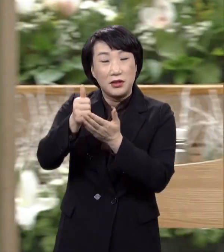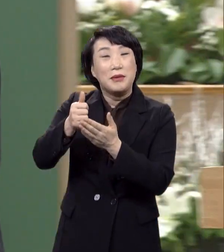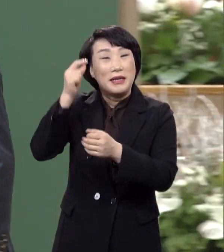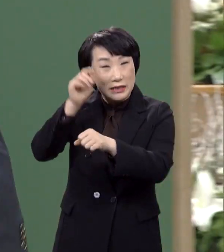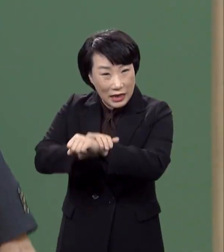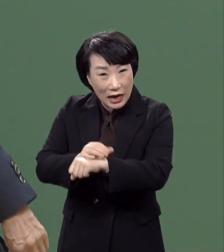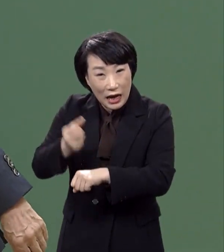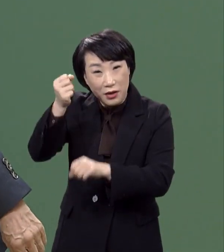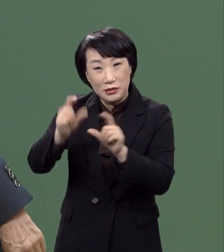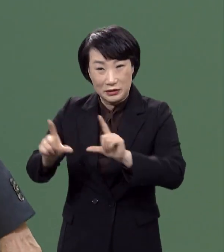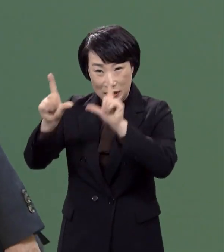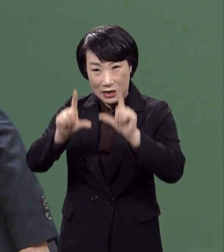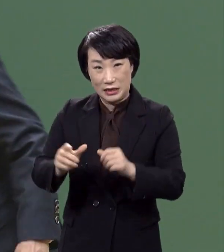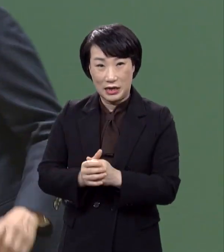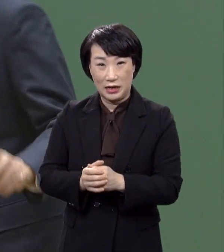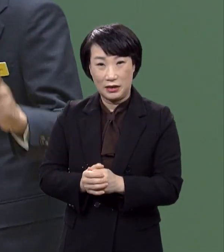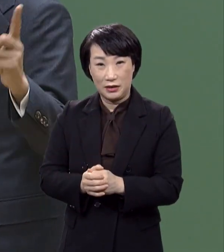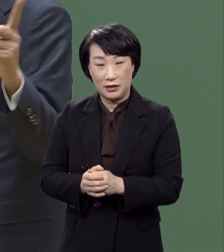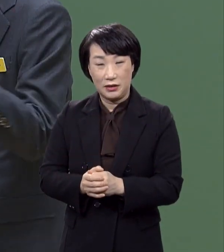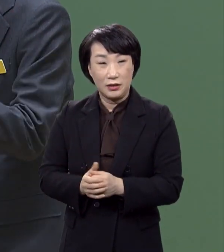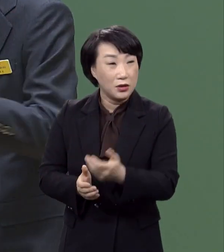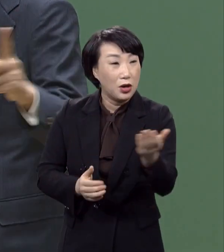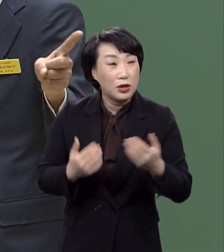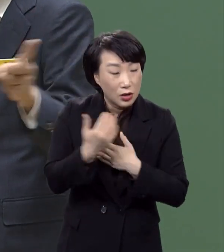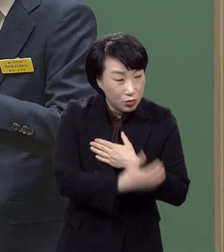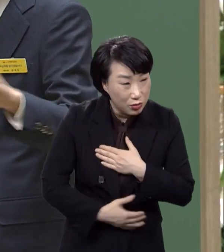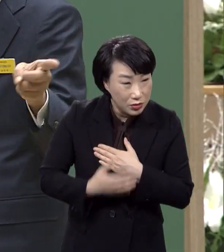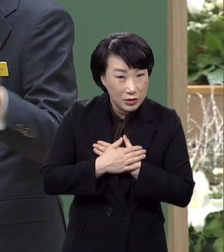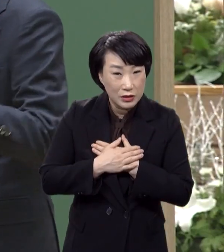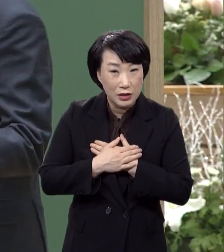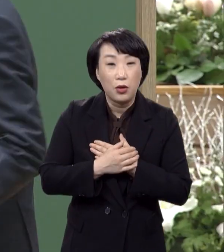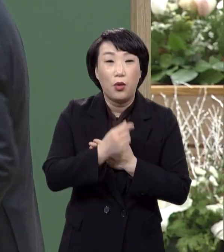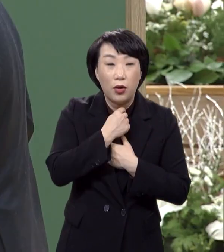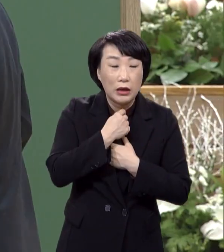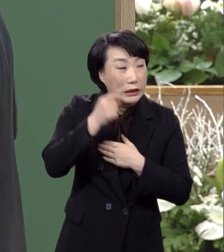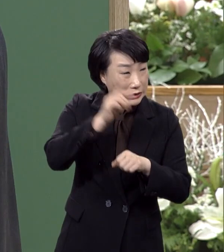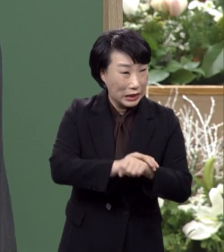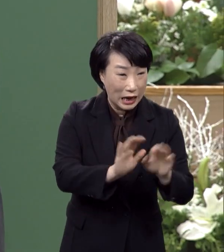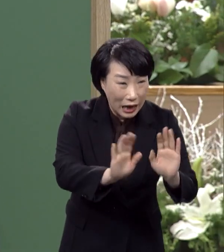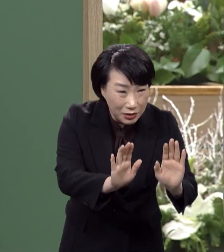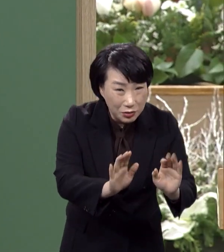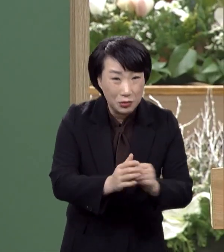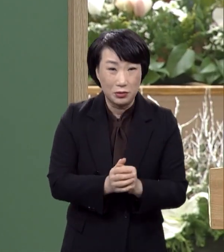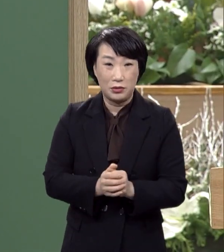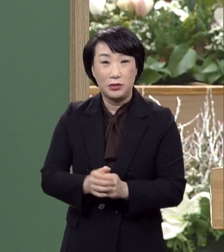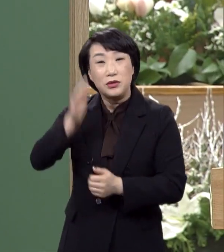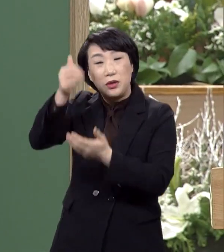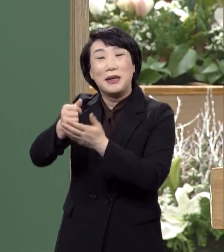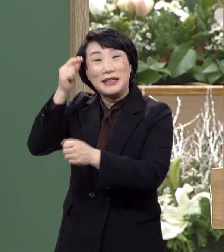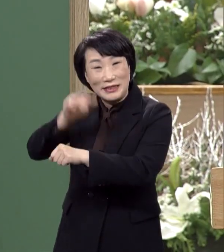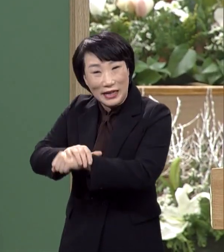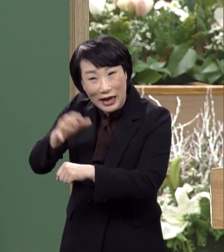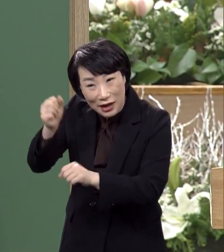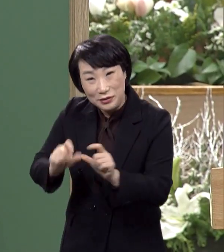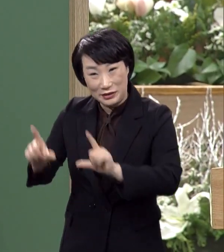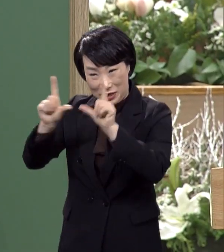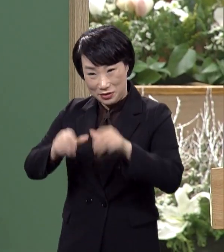성령의 지혜로 살아. 네 육신이 원하는 지혜 말고 성령의 지혜로